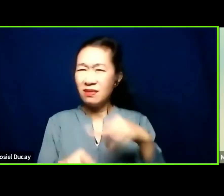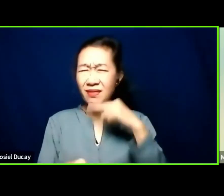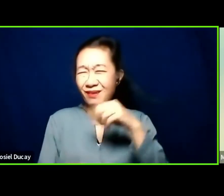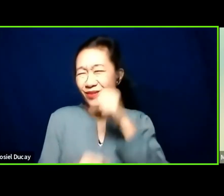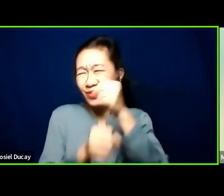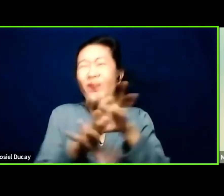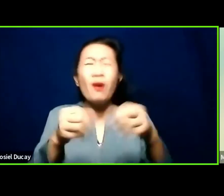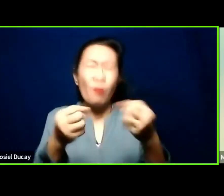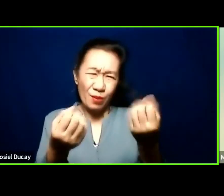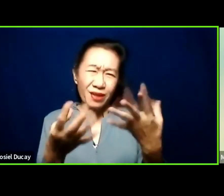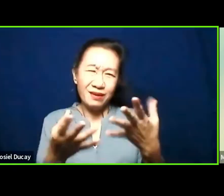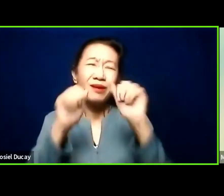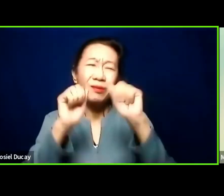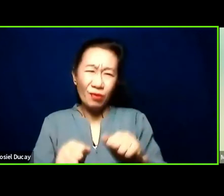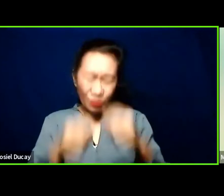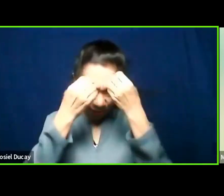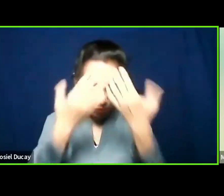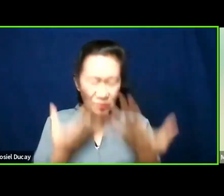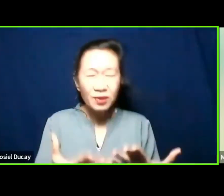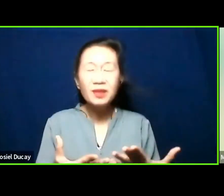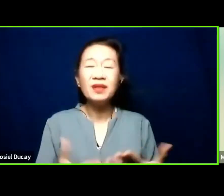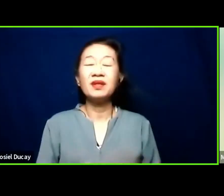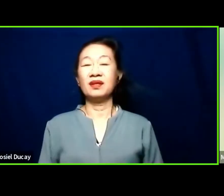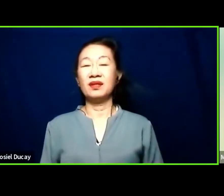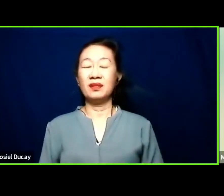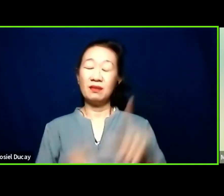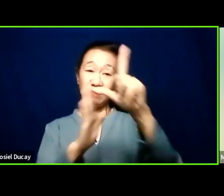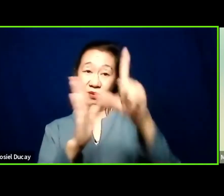ilan ang nakakatupad sa batas na ito.